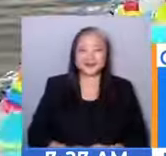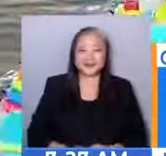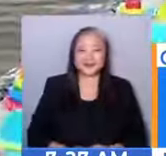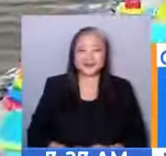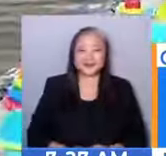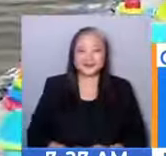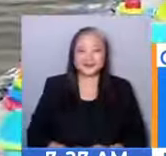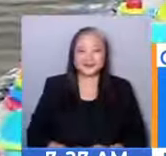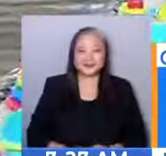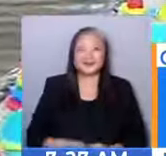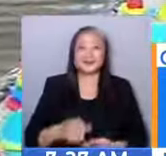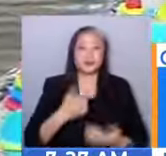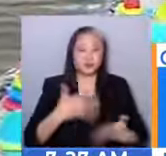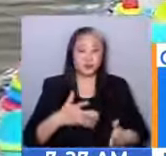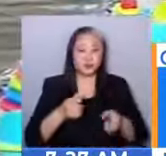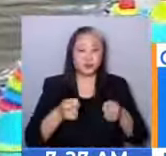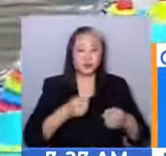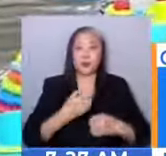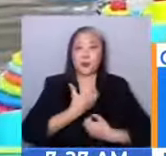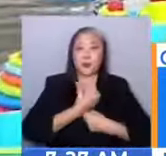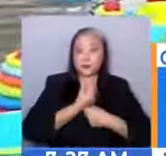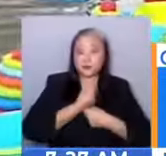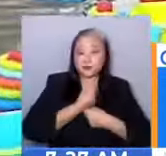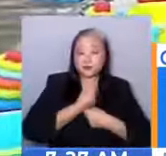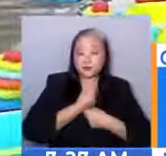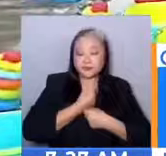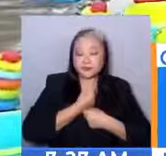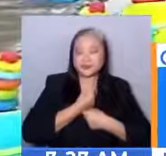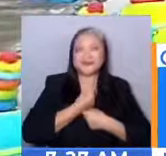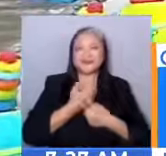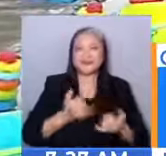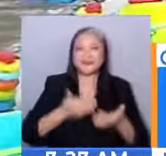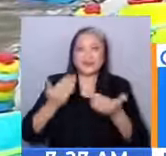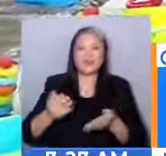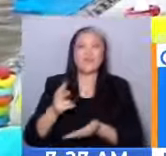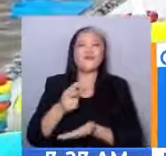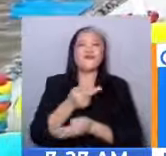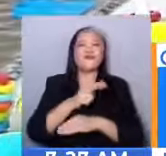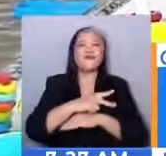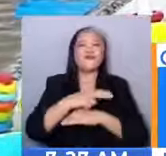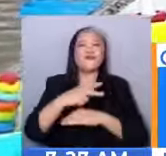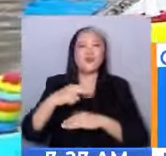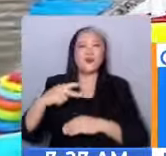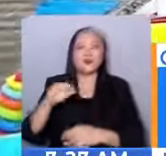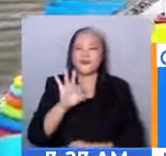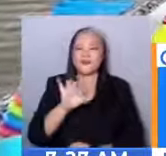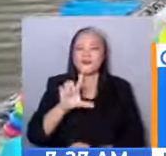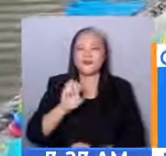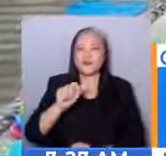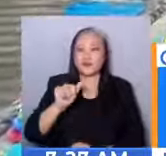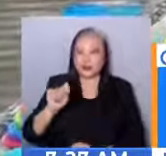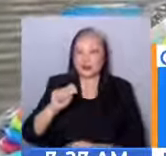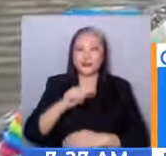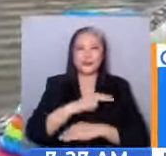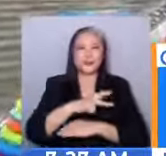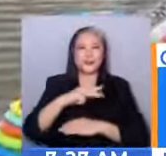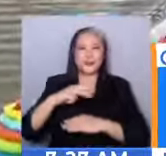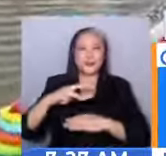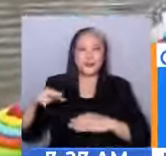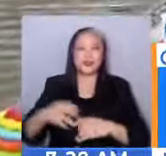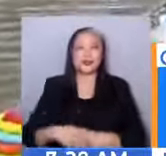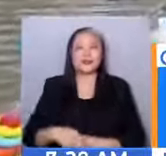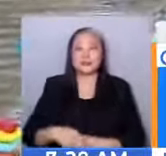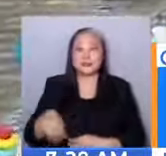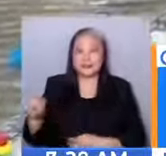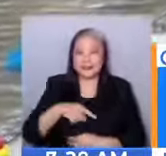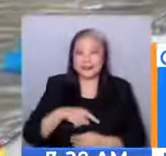breathing, i-hold ang breath, dito pwede naman na yung sila floating. Ito, okay. Very, very important na tinuturo namin to. Kasi pagka, kunwari, nasa gitna ka